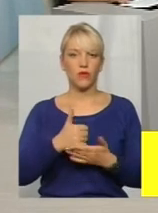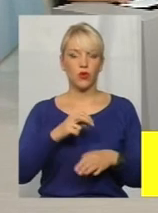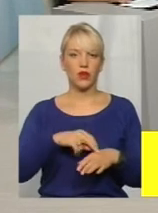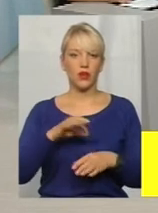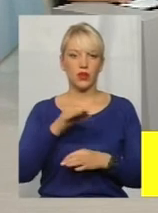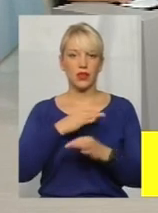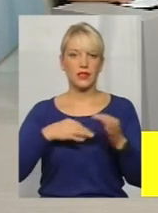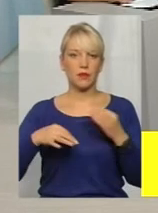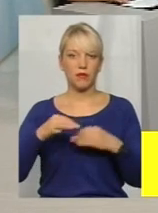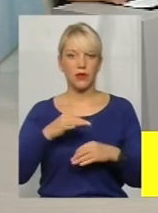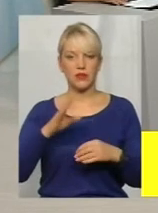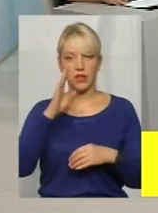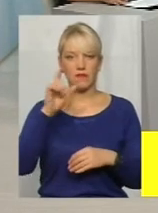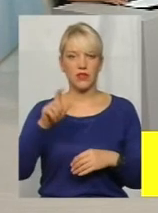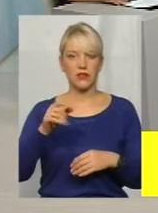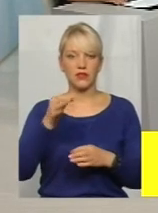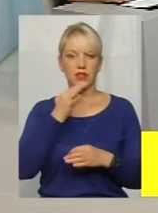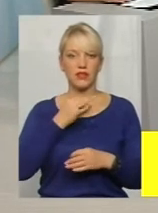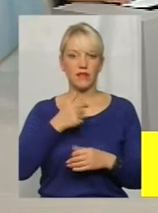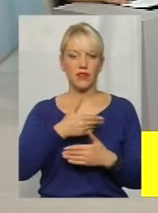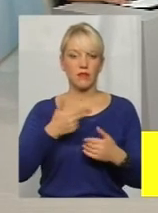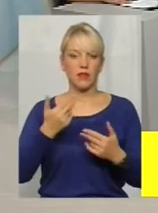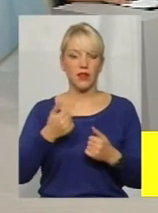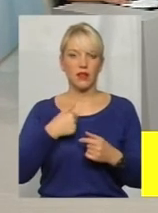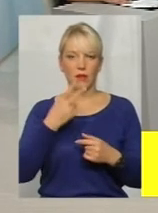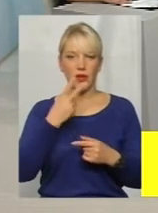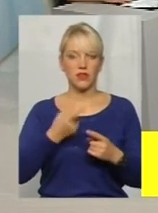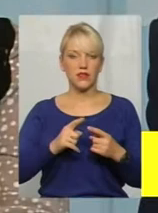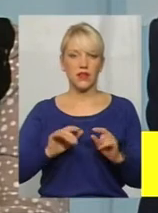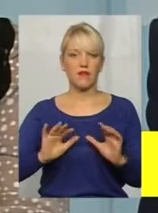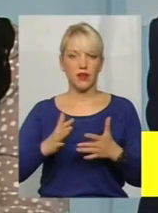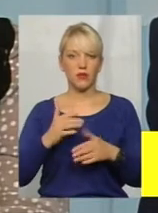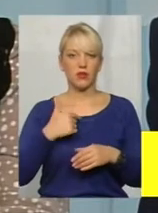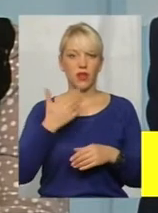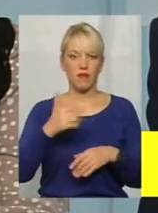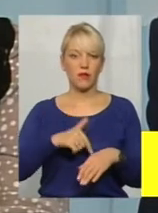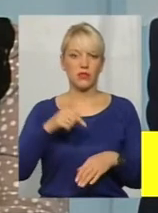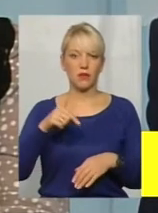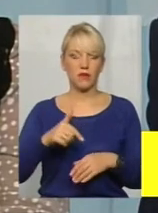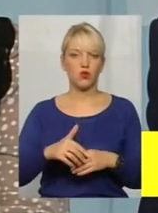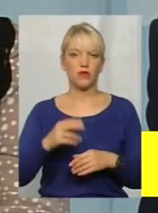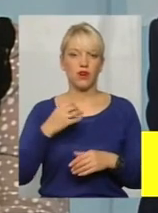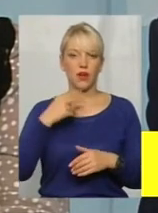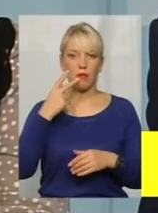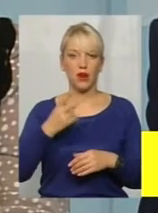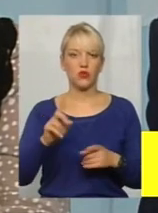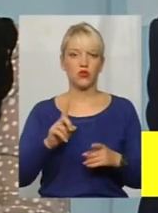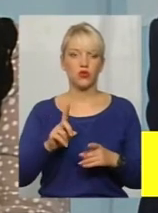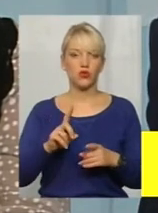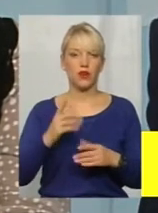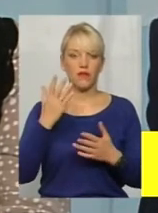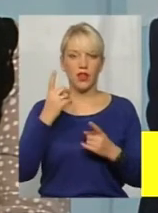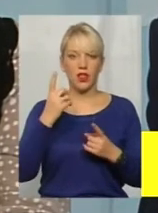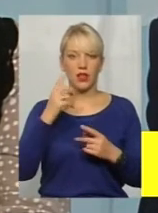співбесіду. Він сказав нам, що да, я бачив цей випадок і я вам співчуваю. Я бачу, що великі